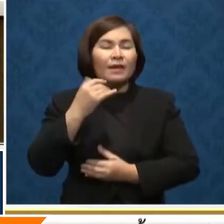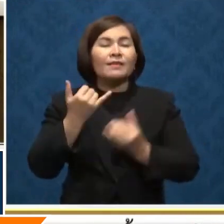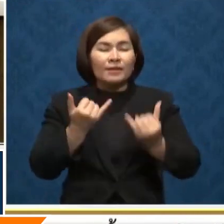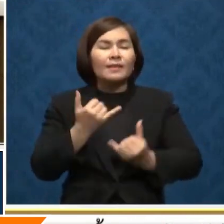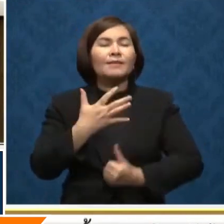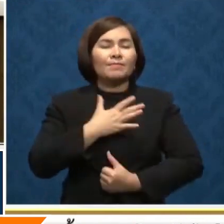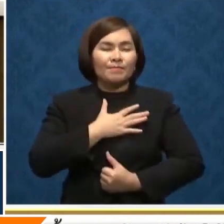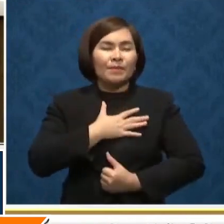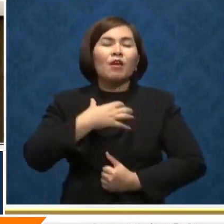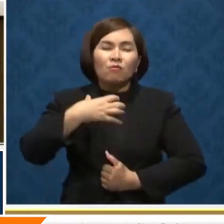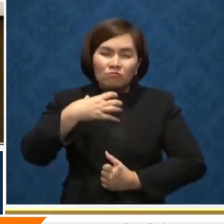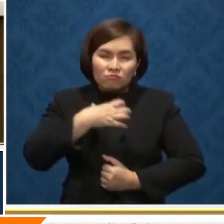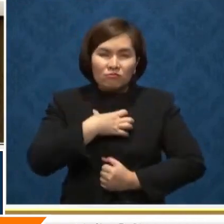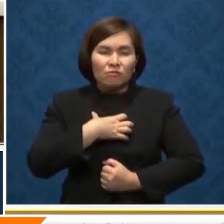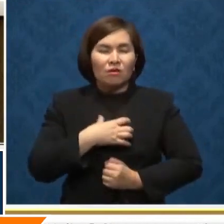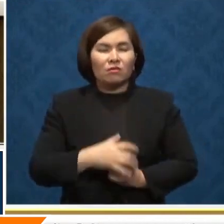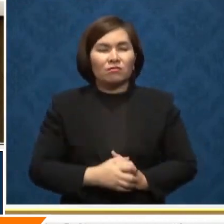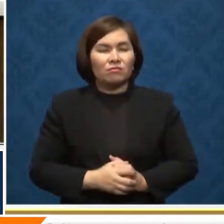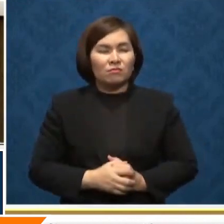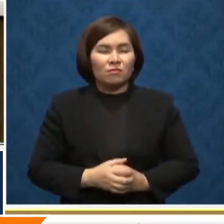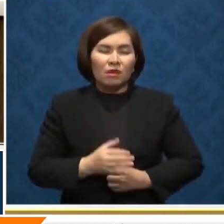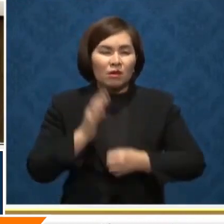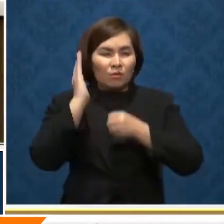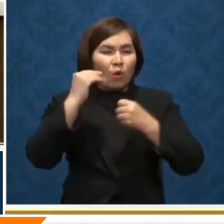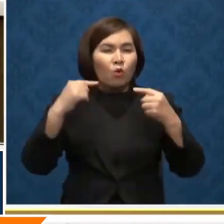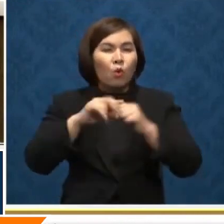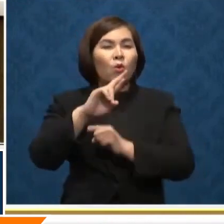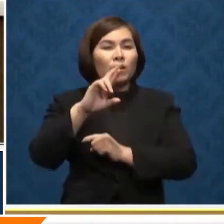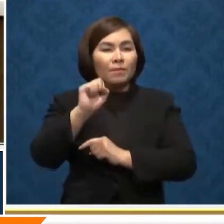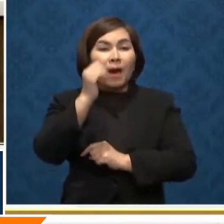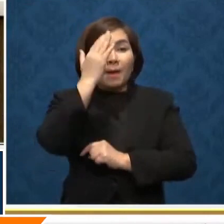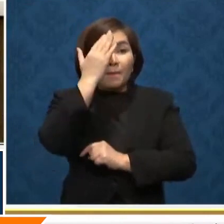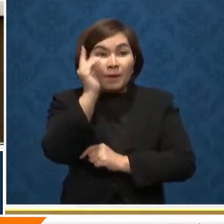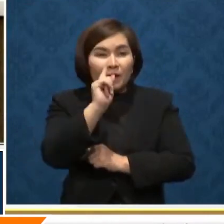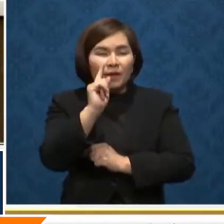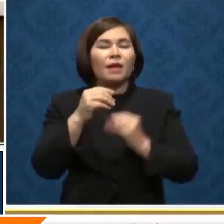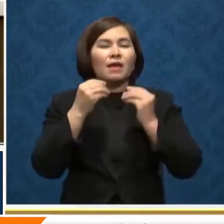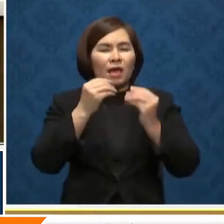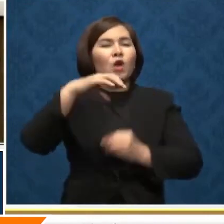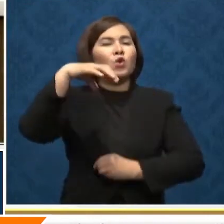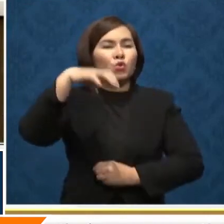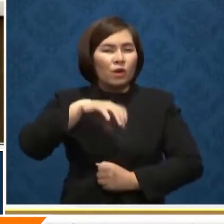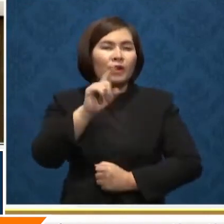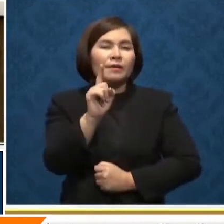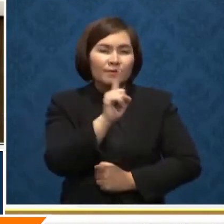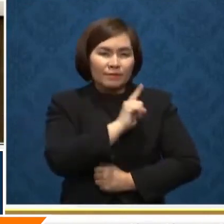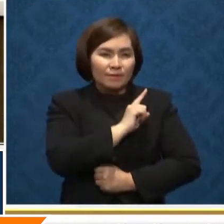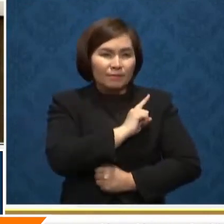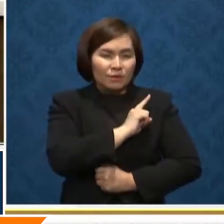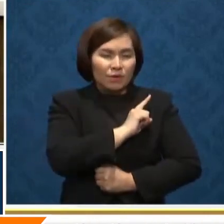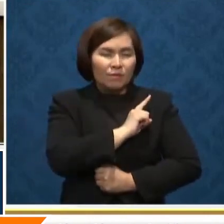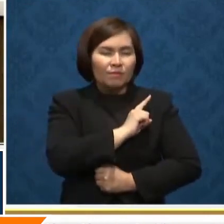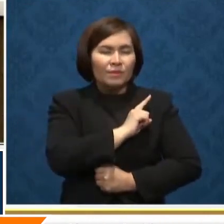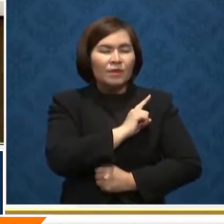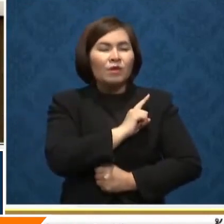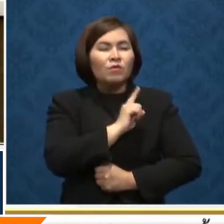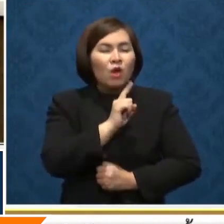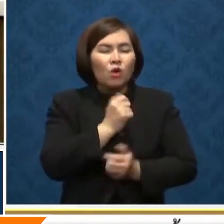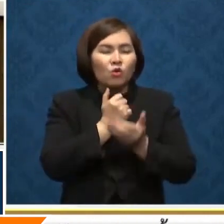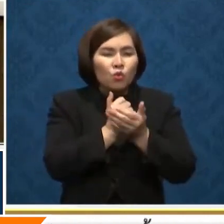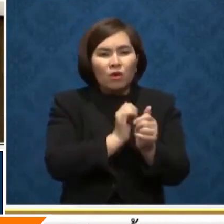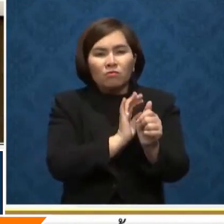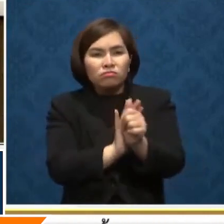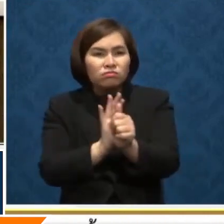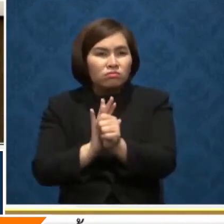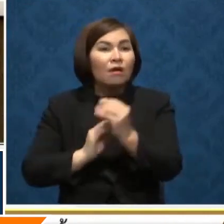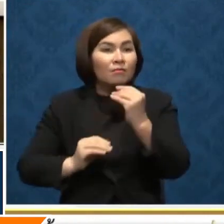และพื้นที่เล็กๆนี้นะคะในพื้นที่สภานี้ในการที่จะเป็นกระบอกเสียงให้หน่วยงานที่เกี่ยวข้องนะคะได้ลงมาเยียวย